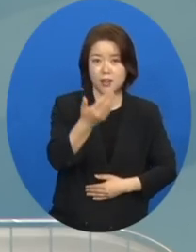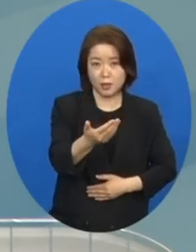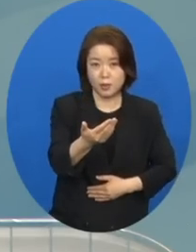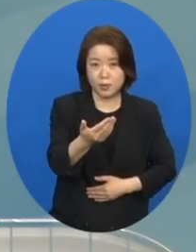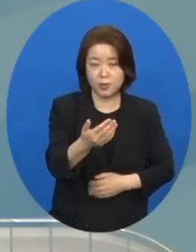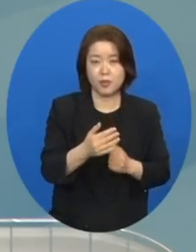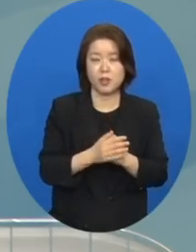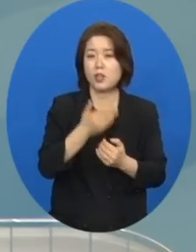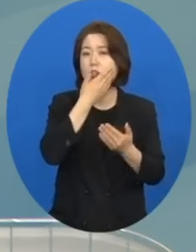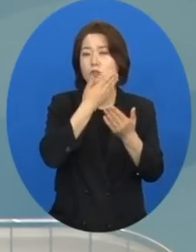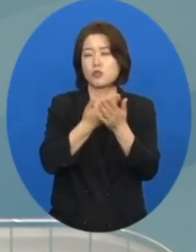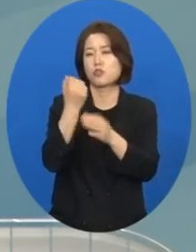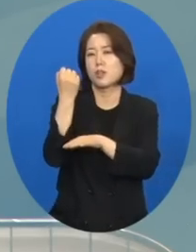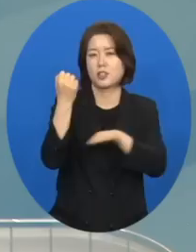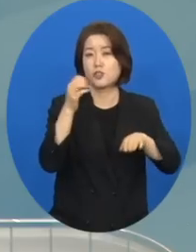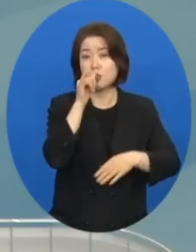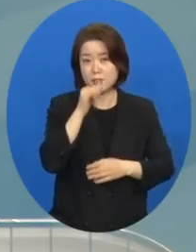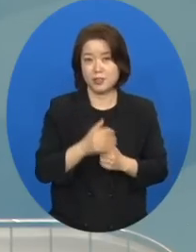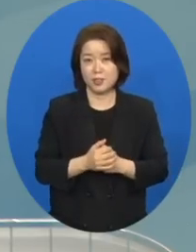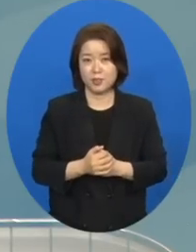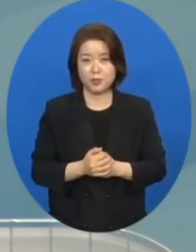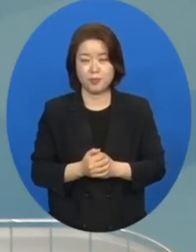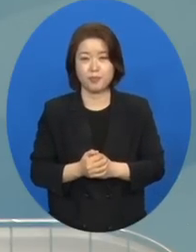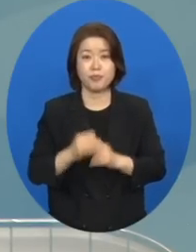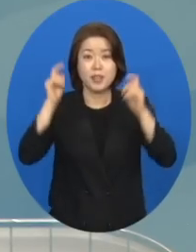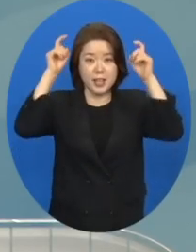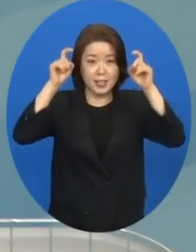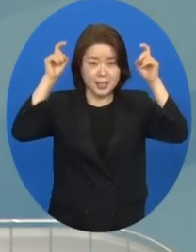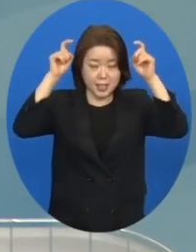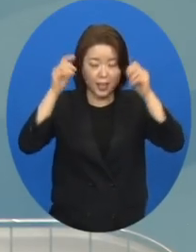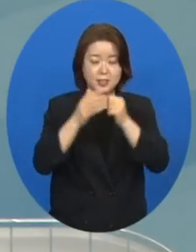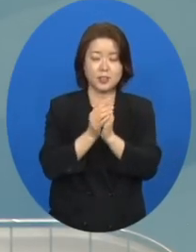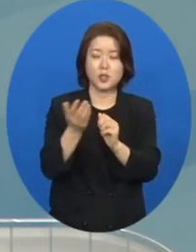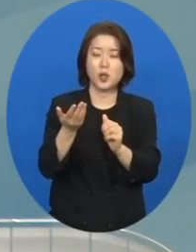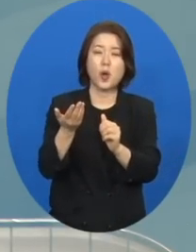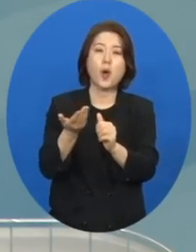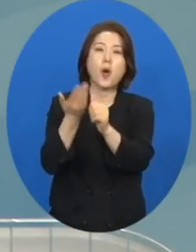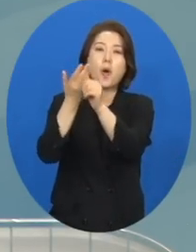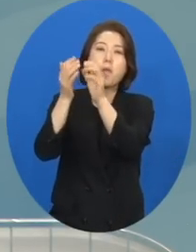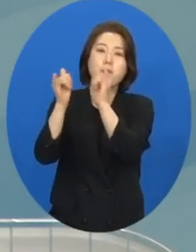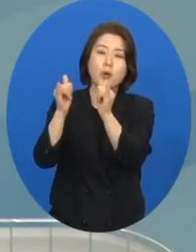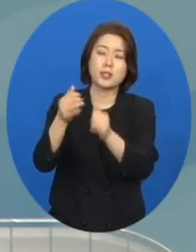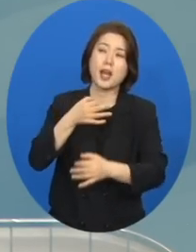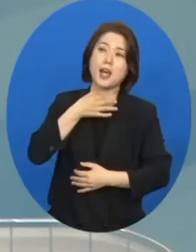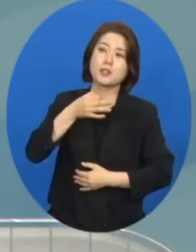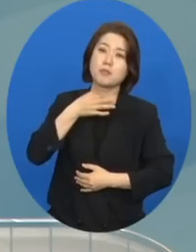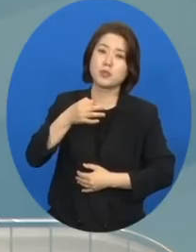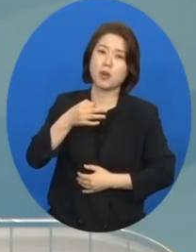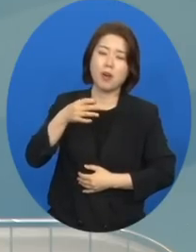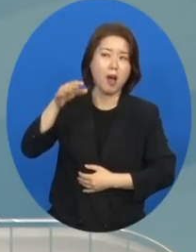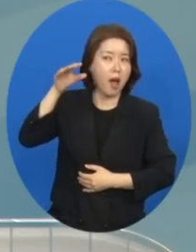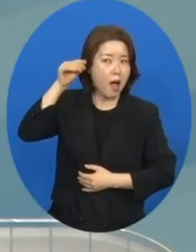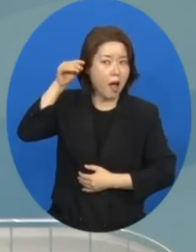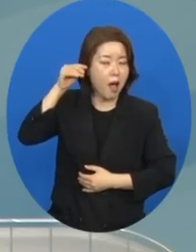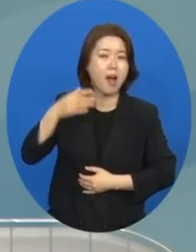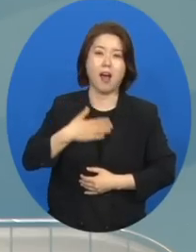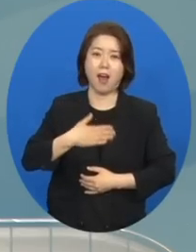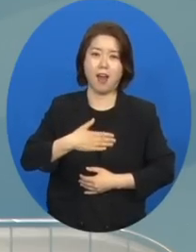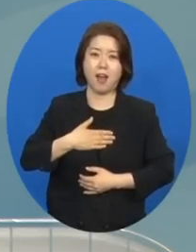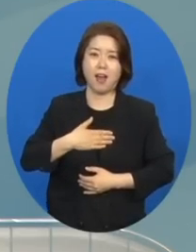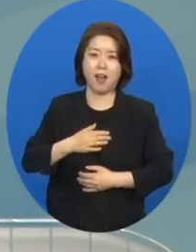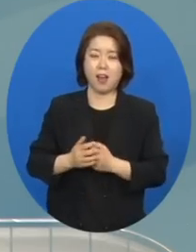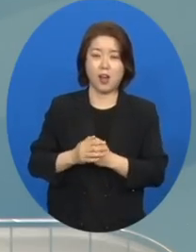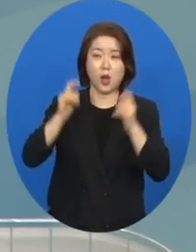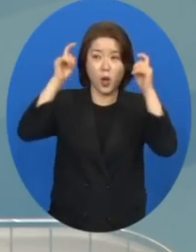중요한 기준이 있는데 아까 말씀드린대로 양은 목자의 음성을 합니다 목자의